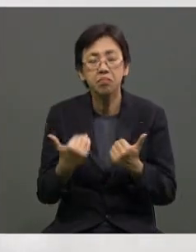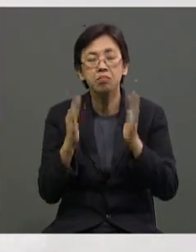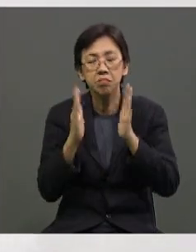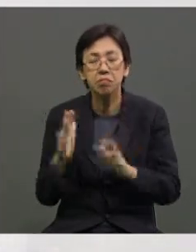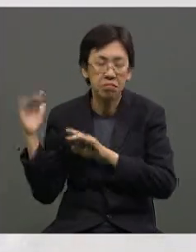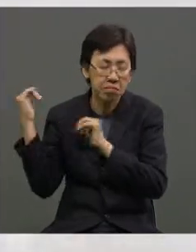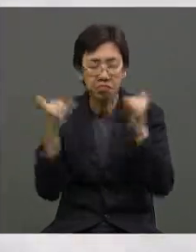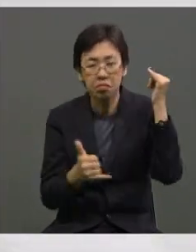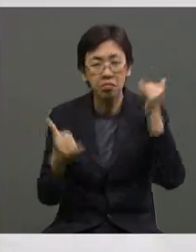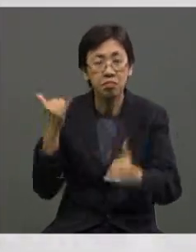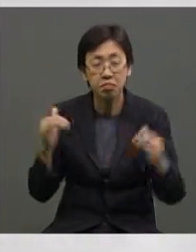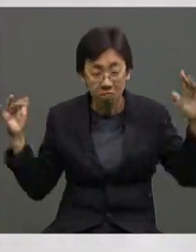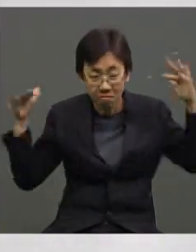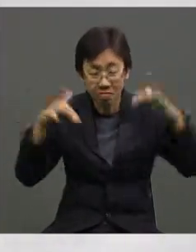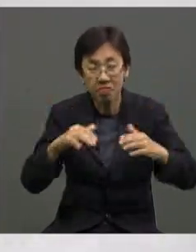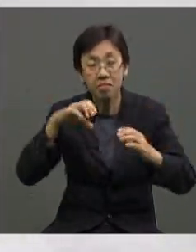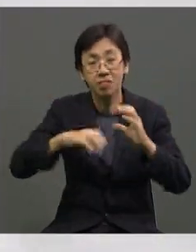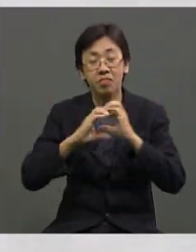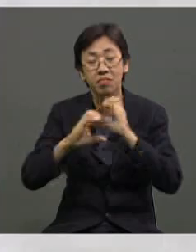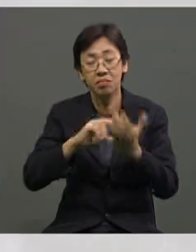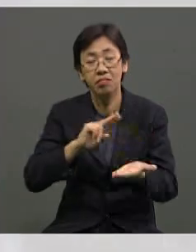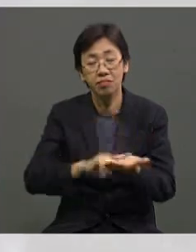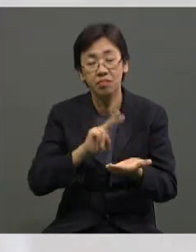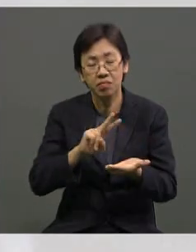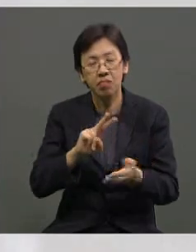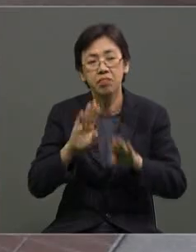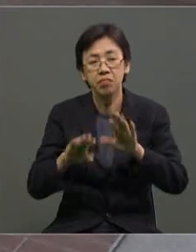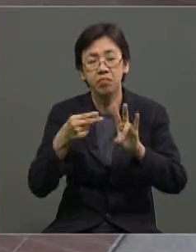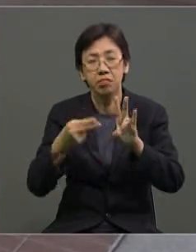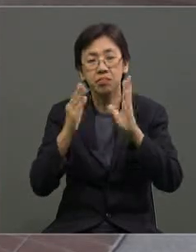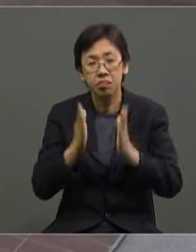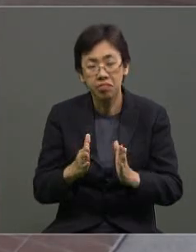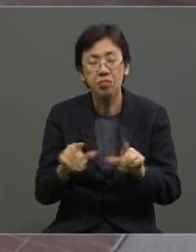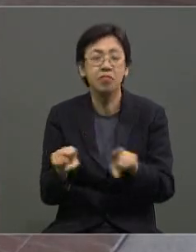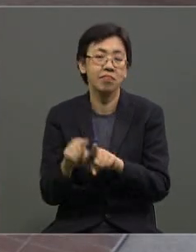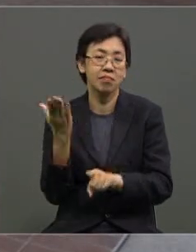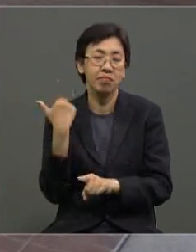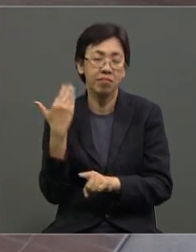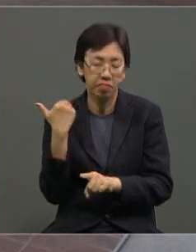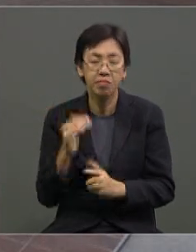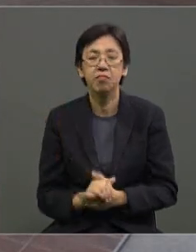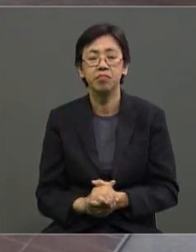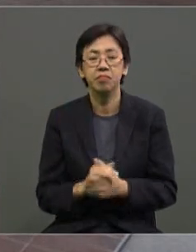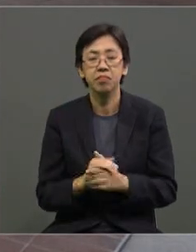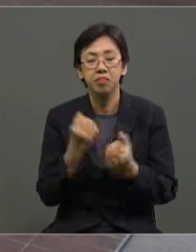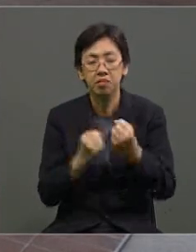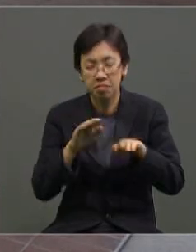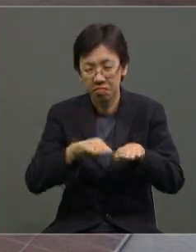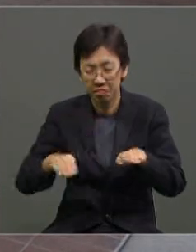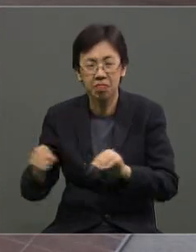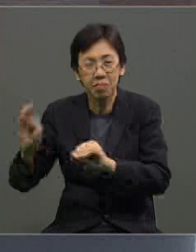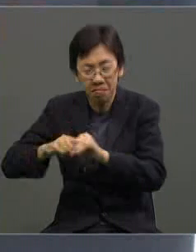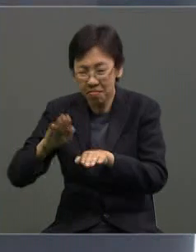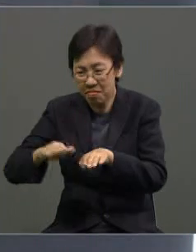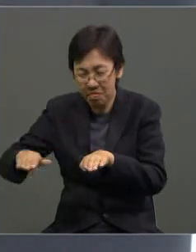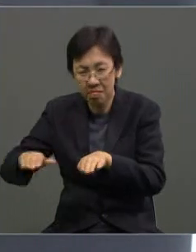ดยสารมาใช้บริการที่สถานีขนส่งหมอชิด2ประมาณ 70,000 คนเท่าๆกับเมื่อวานนี้โดยมีการเสริมเที่ยวรถตลอดทั้